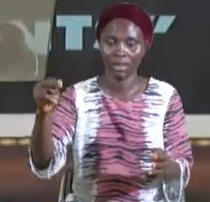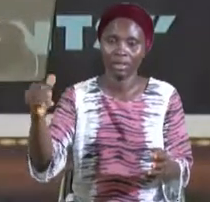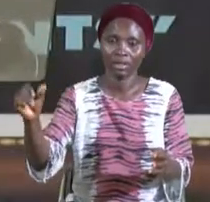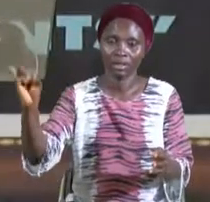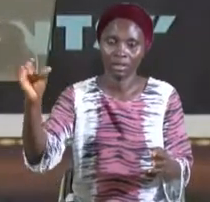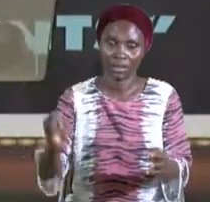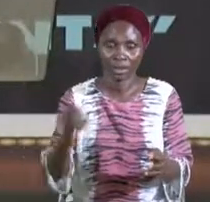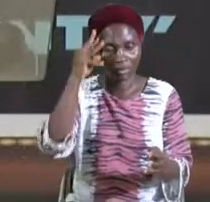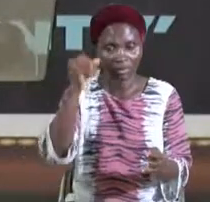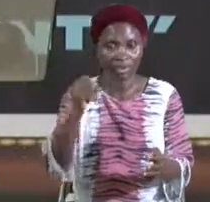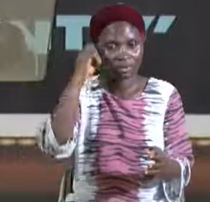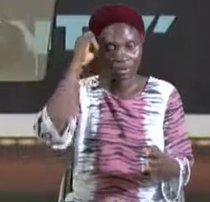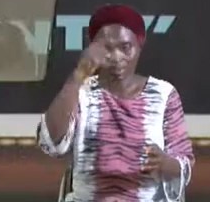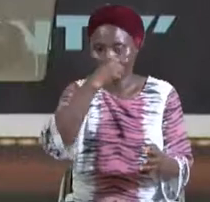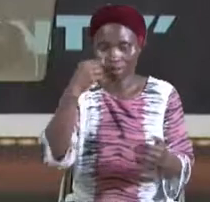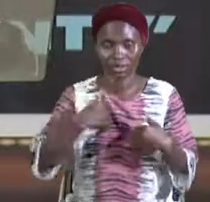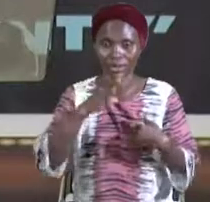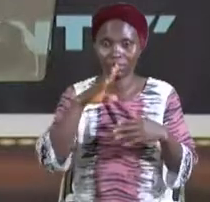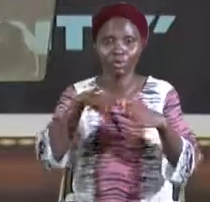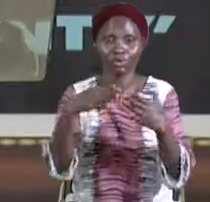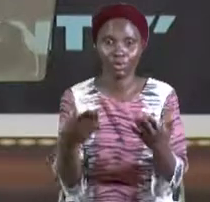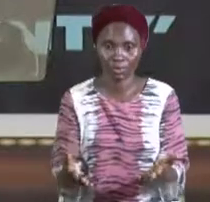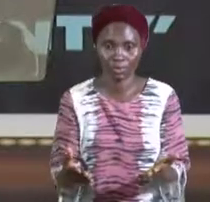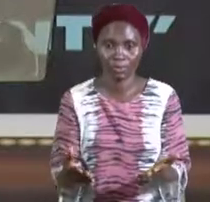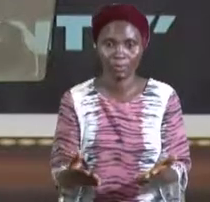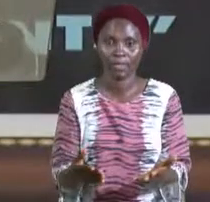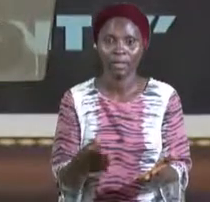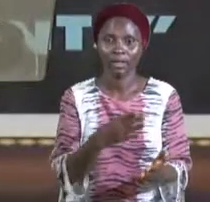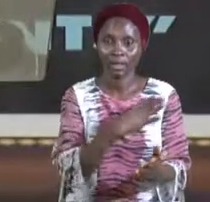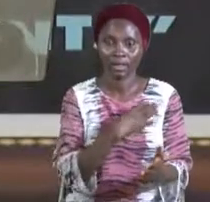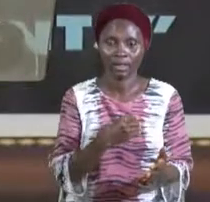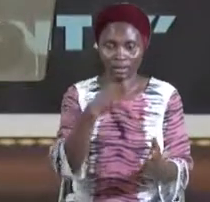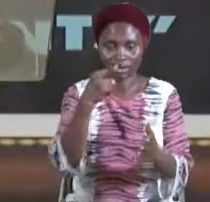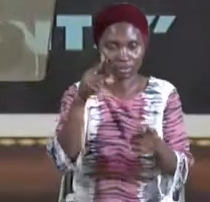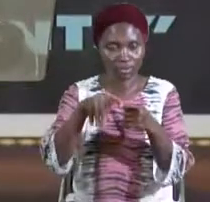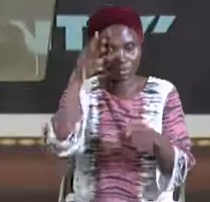Seigneur Jésus qui t'est apparu sur le chemin par lequel tu venais